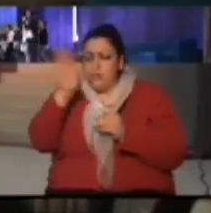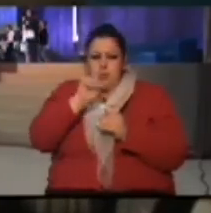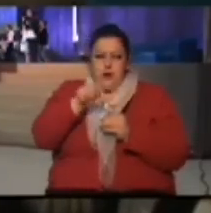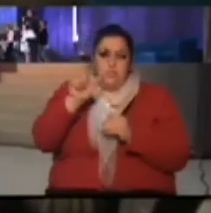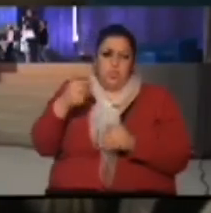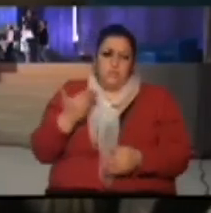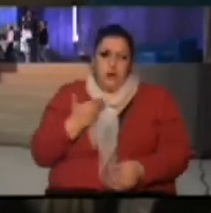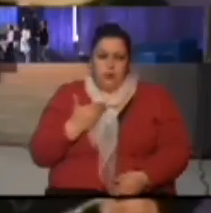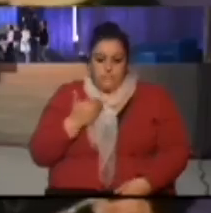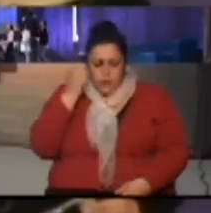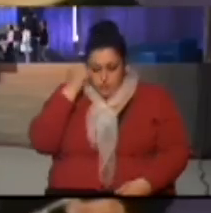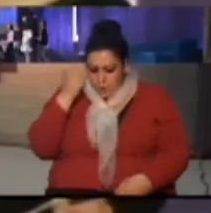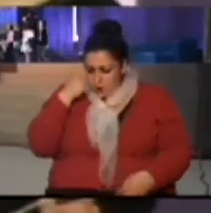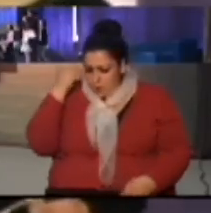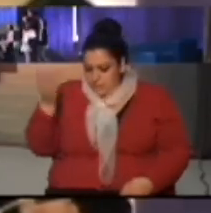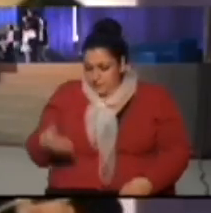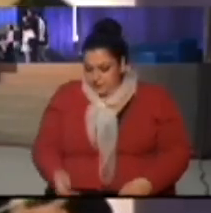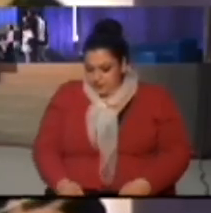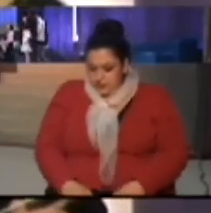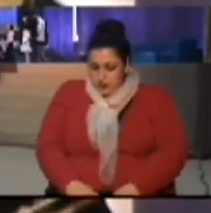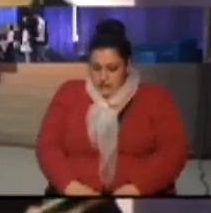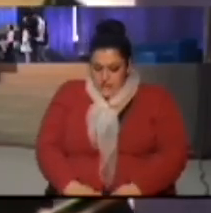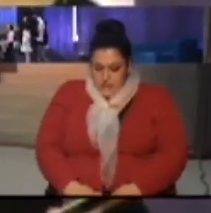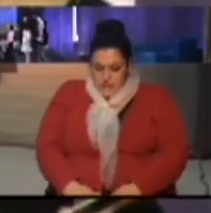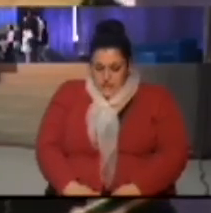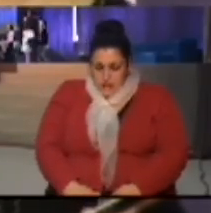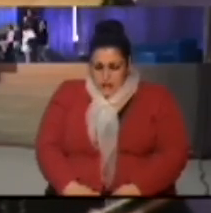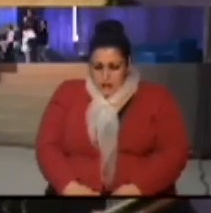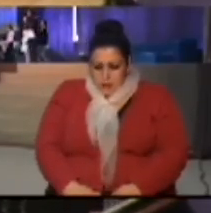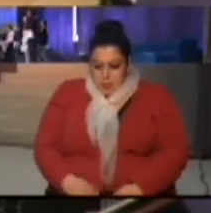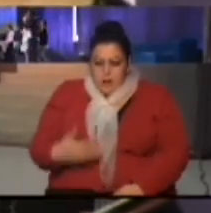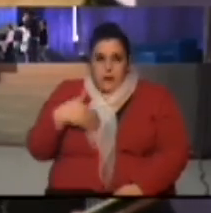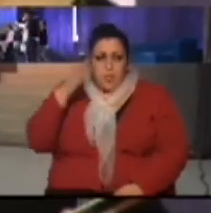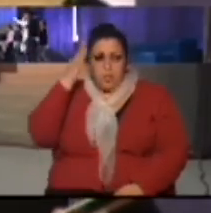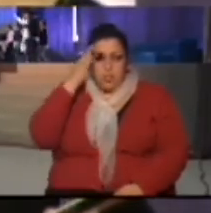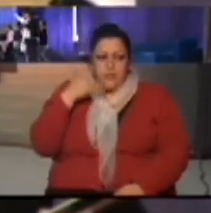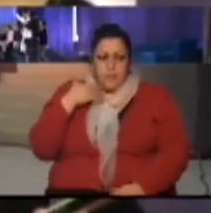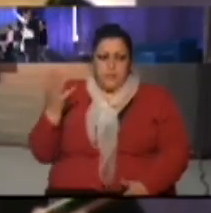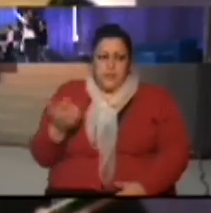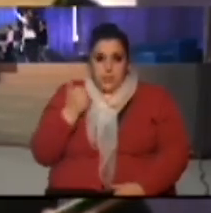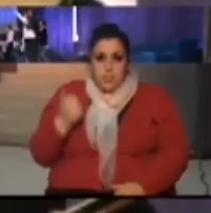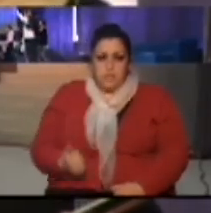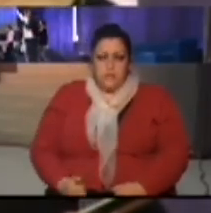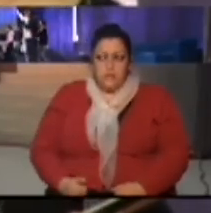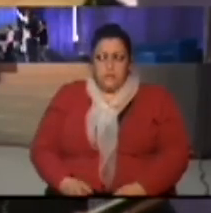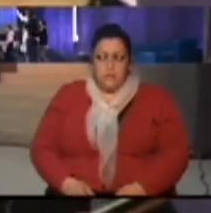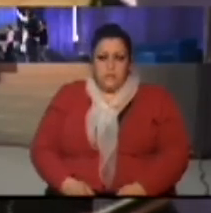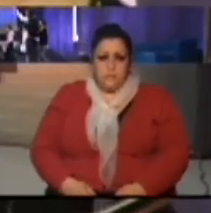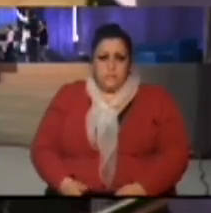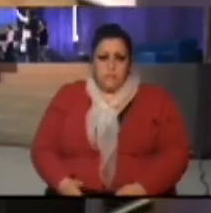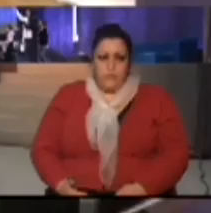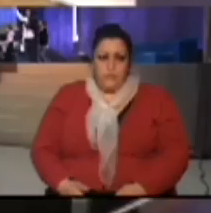եմ քեզ Տեր, շնորհակալ եմ քեզ արքա, մեր Տեր, մեր Փրկիչ, Իսուս